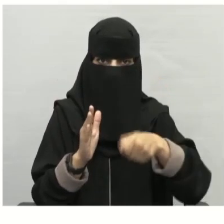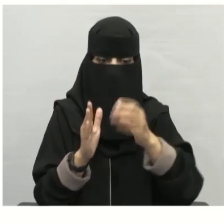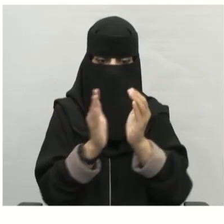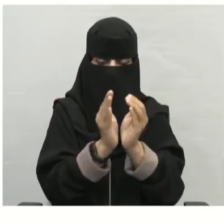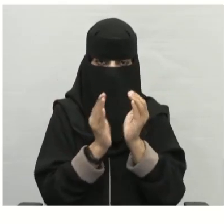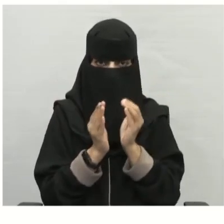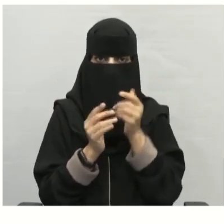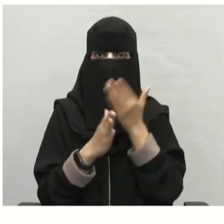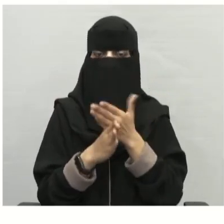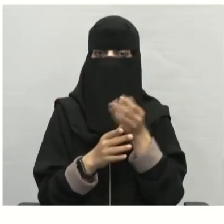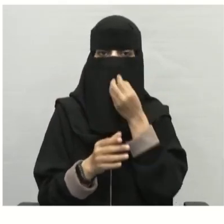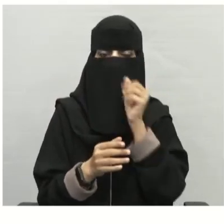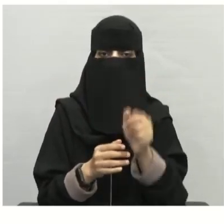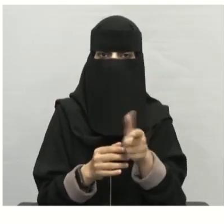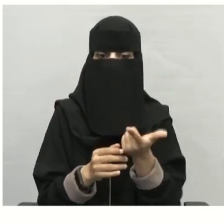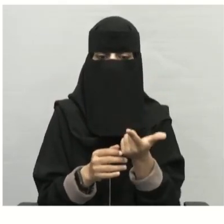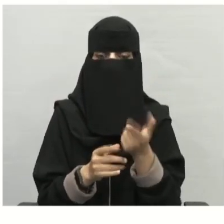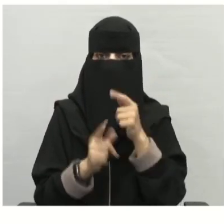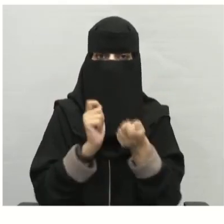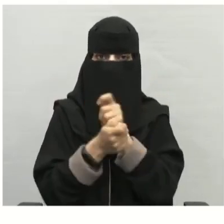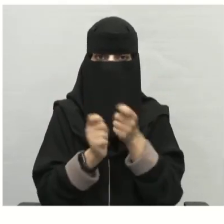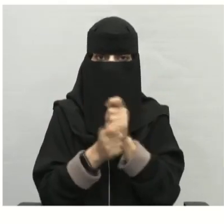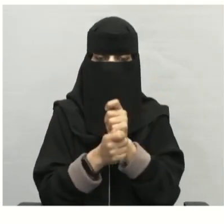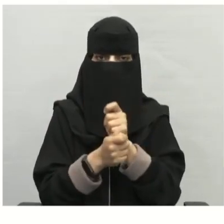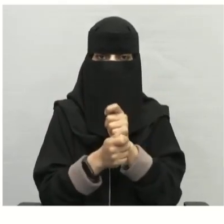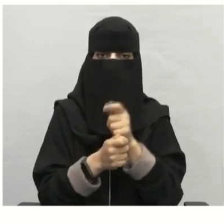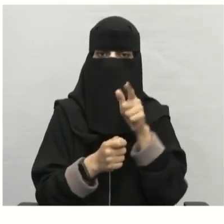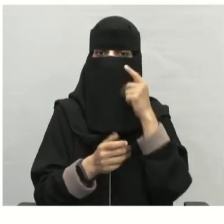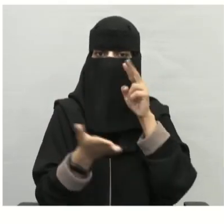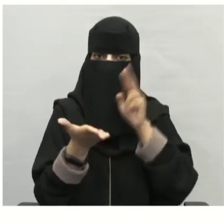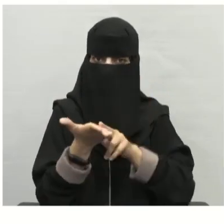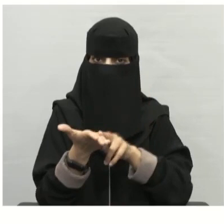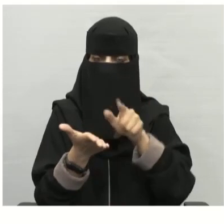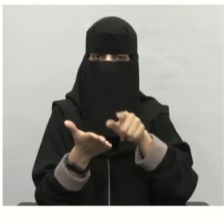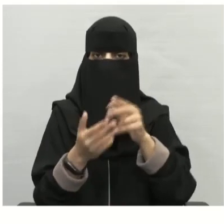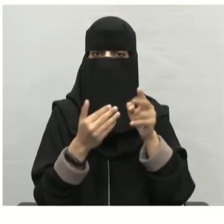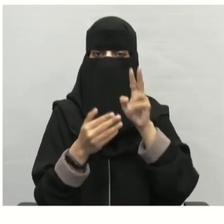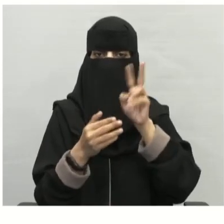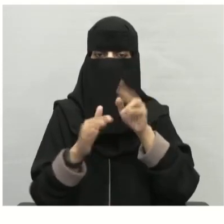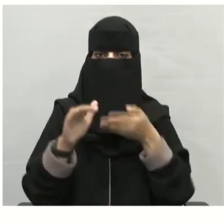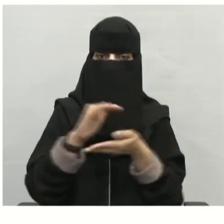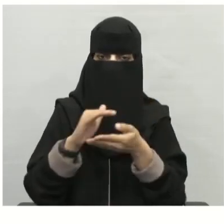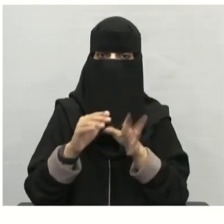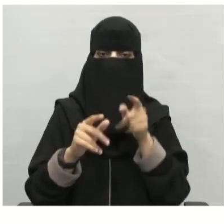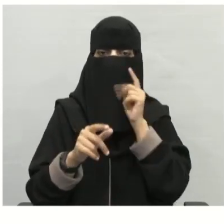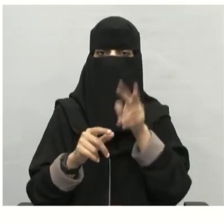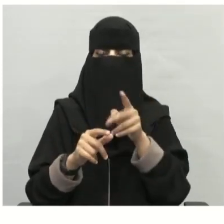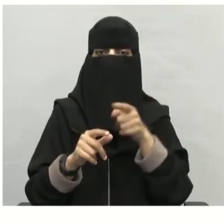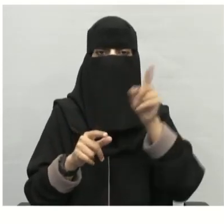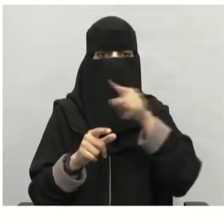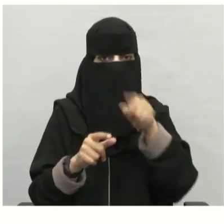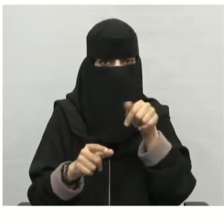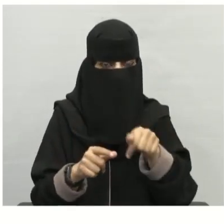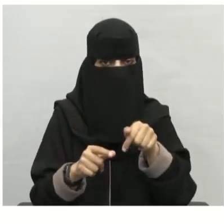شراء المنتجات الغذائيه ذكرنا استبدال واسترجاع السلع اذا ثبت انها مغشوشه او معيبه